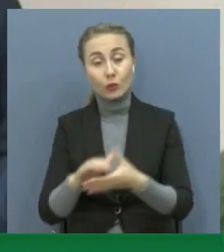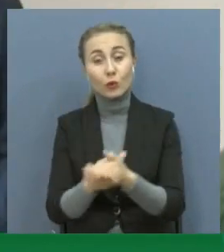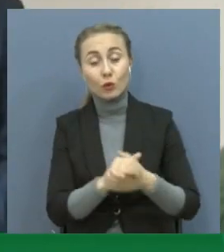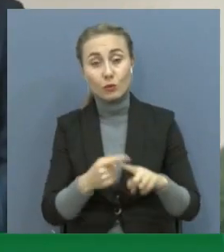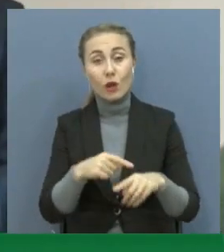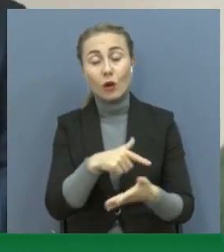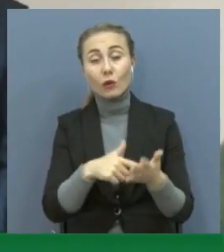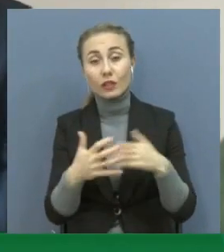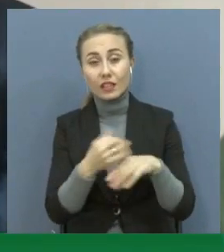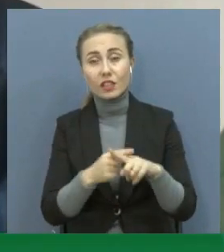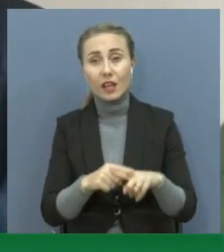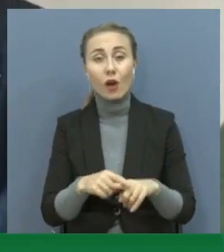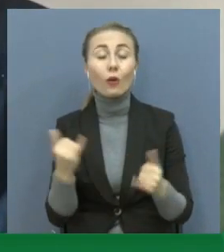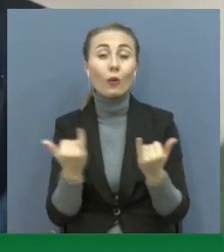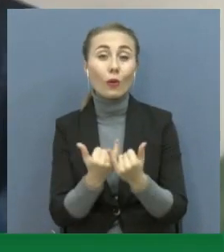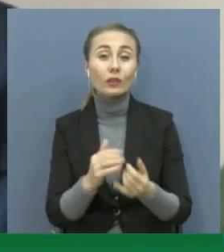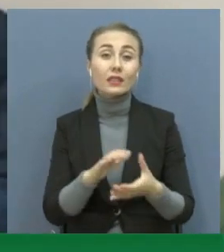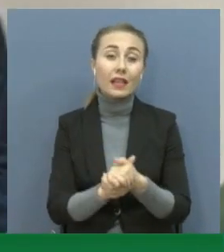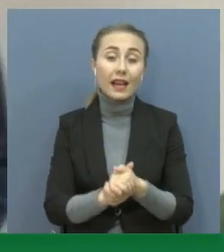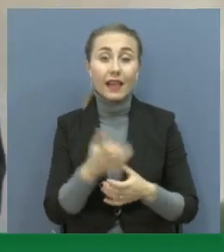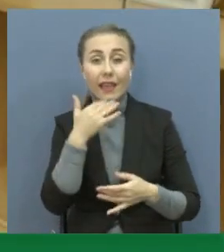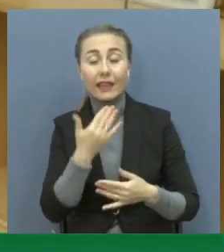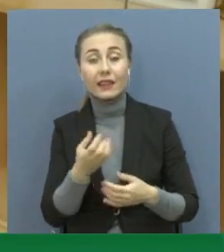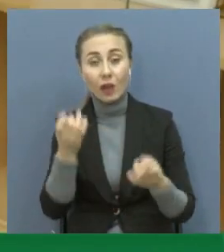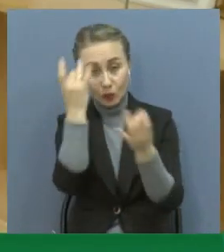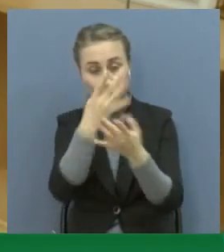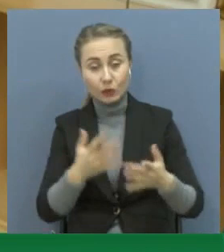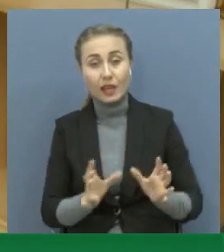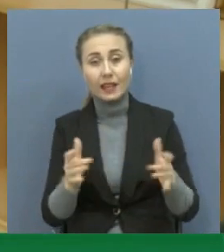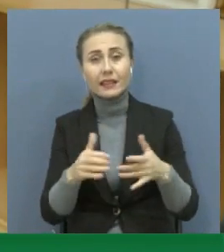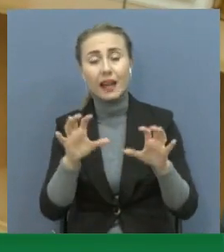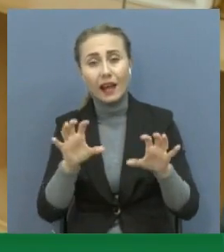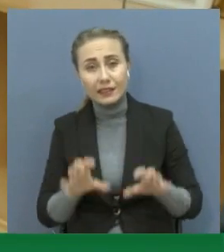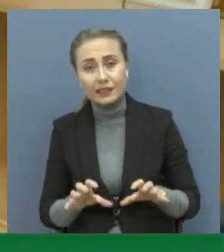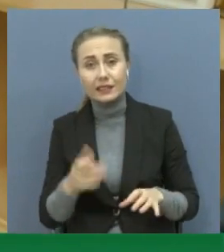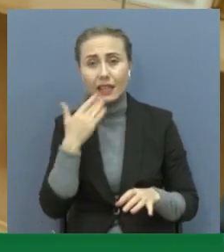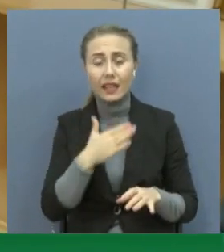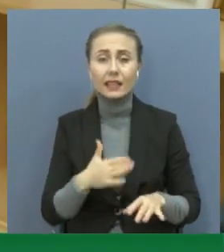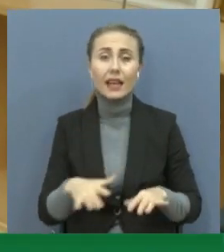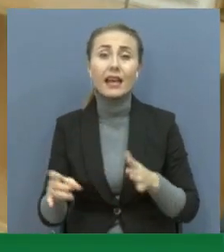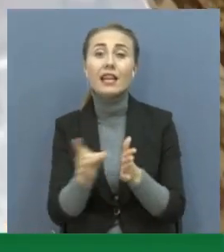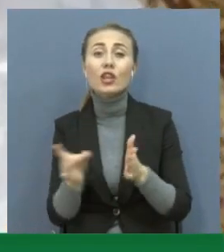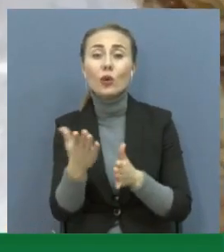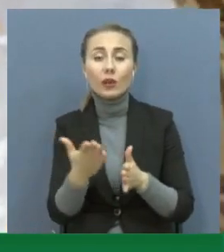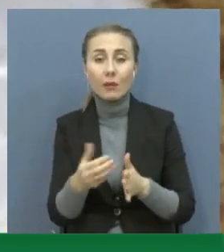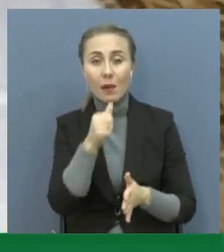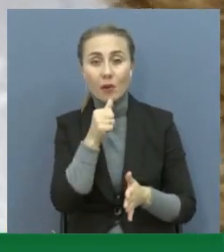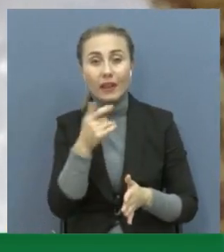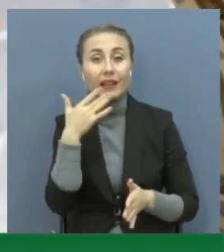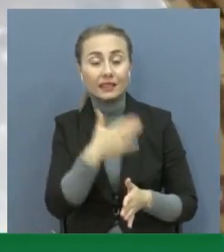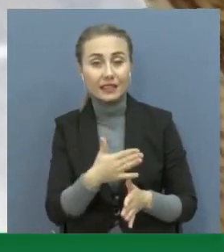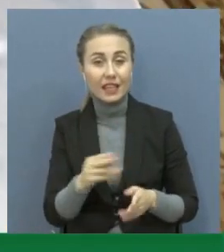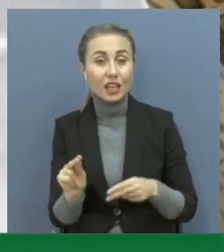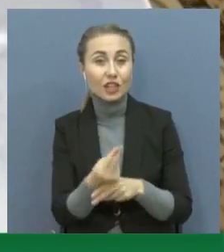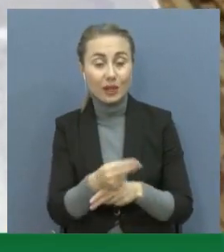гости ознакомились с деятельностью этнокультурных объединений, традициями этносов, населяющих регион. Попробовал он и национальный